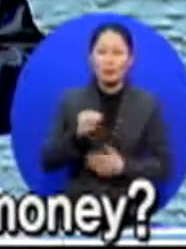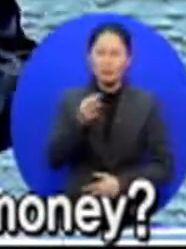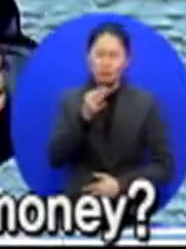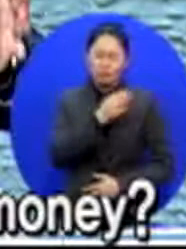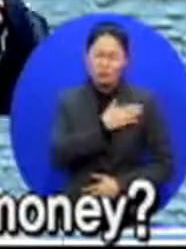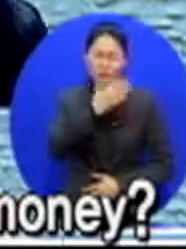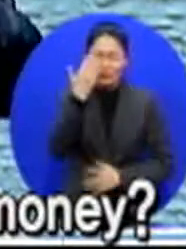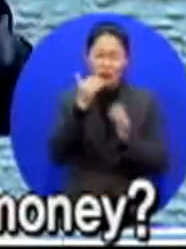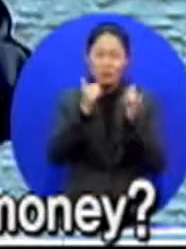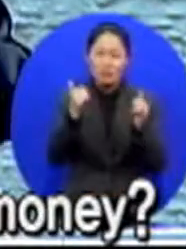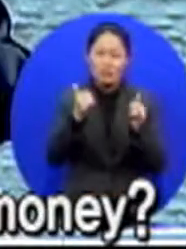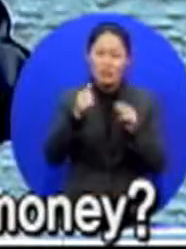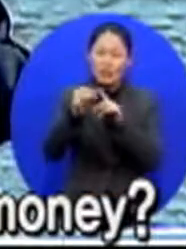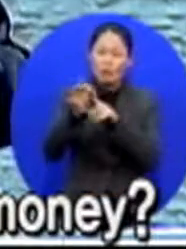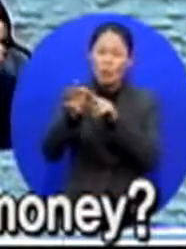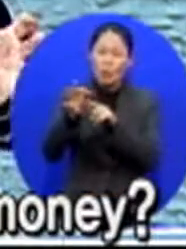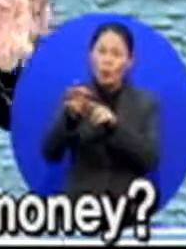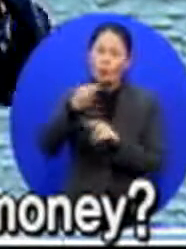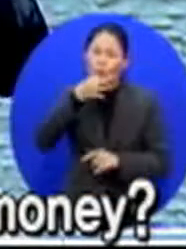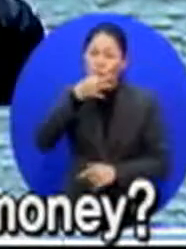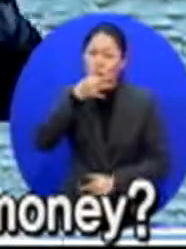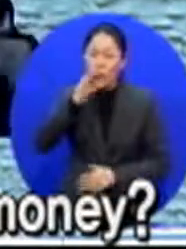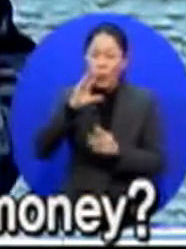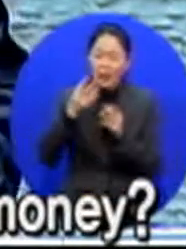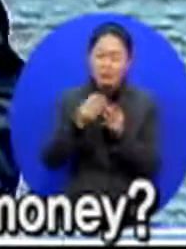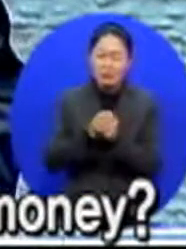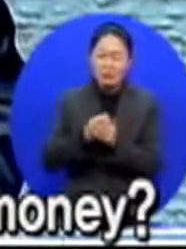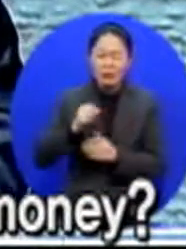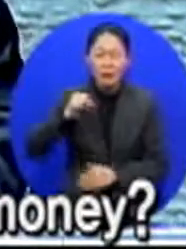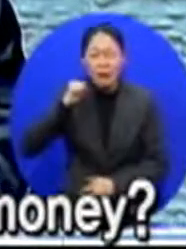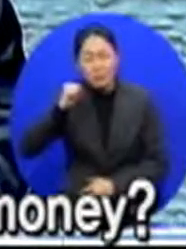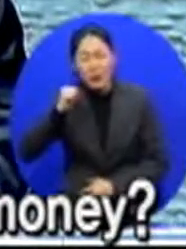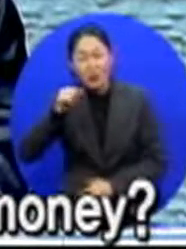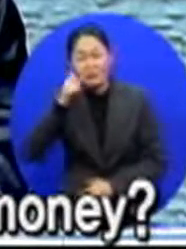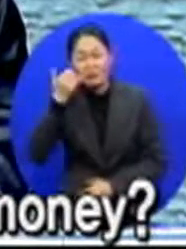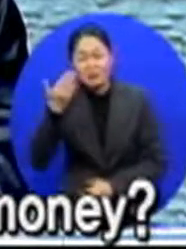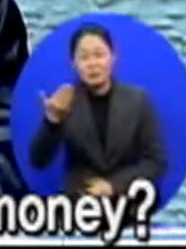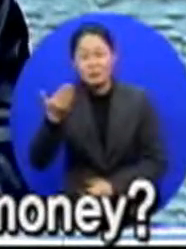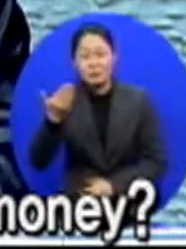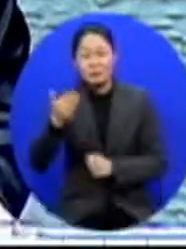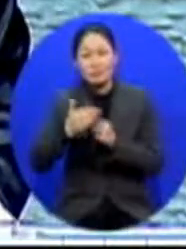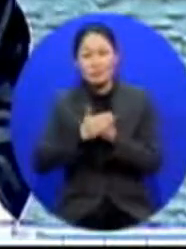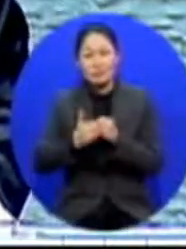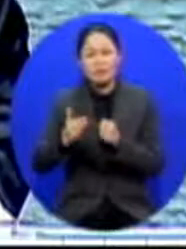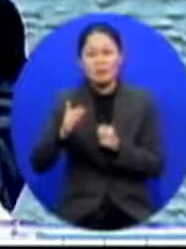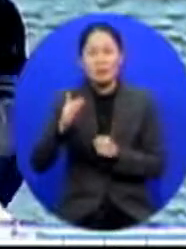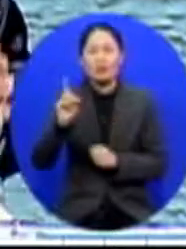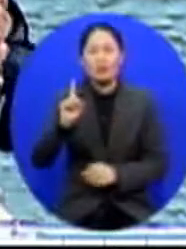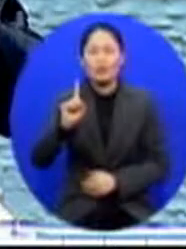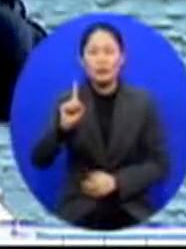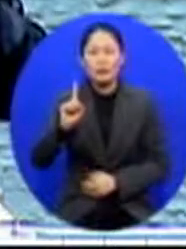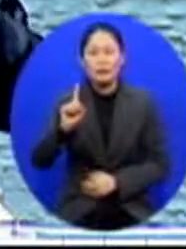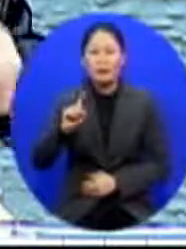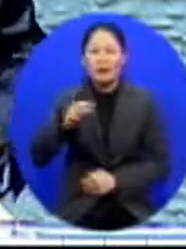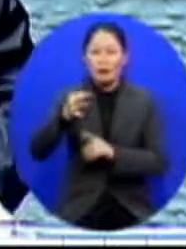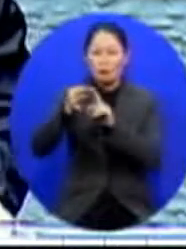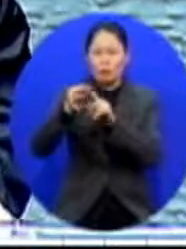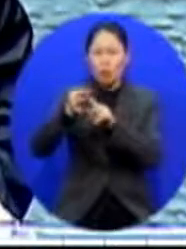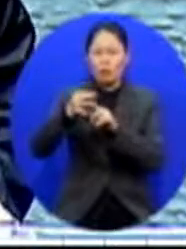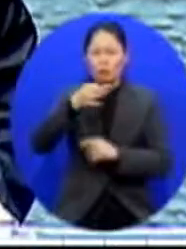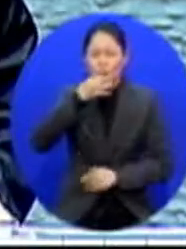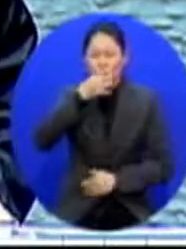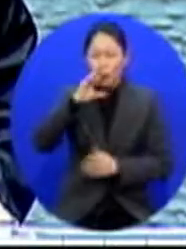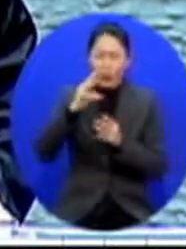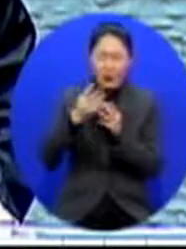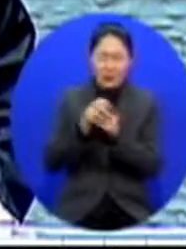청년이 돈 욕심 이라고 하는 것에 완전히 매여 있었기 때문일까요 돈 욕심에 완전히 배워